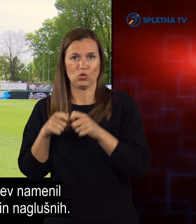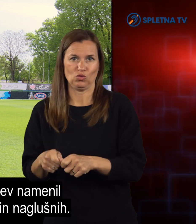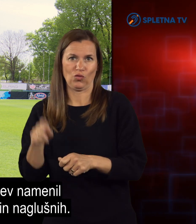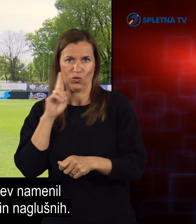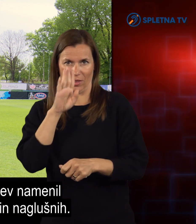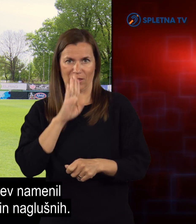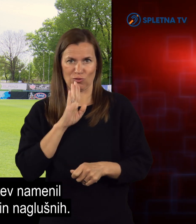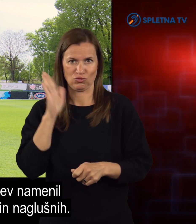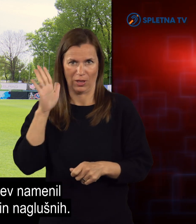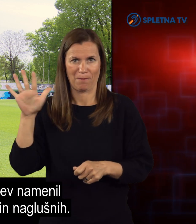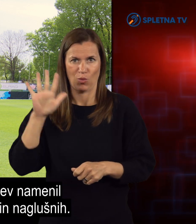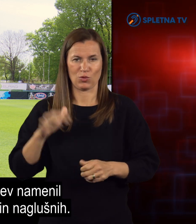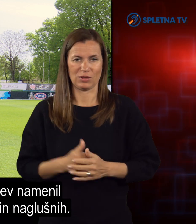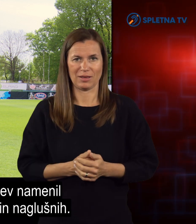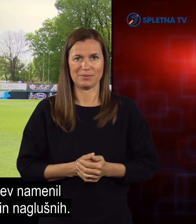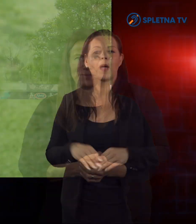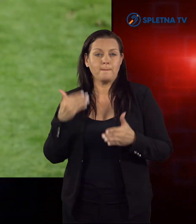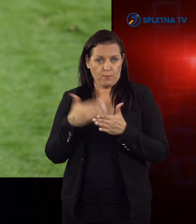naglušnih.